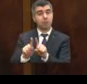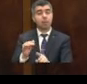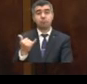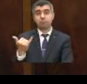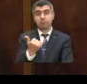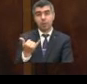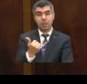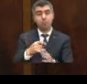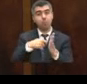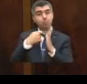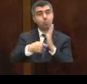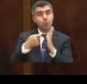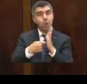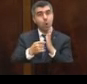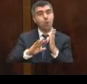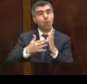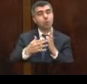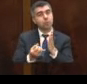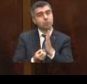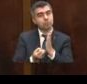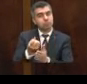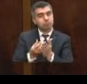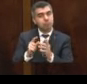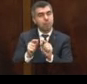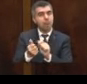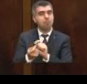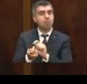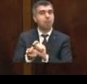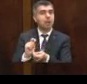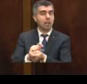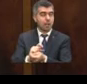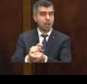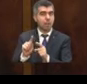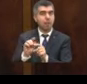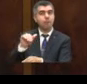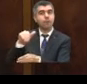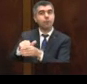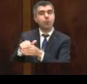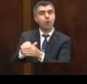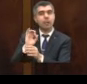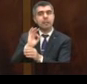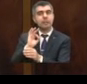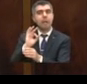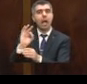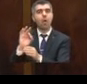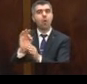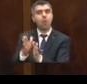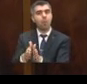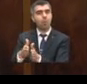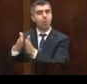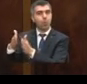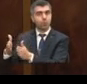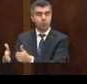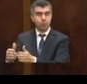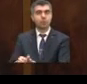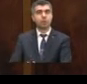لهذا المشروع. احنا كنا بصدد تقديم واحد التعديل بإحداث حساب خصوصي لهذا المسألة، ولكن نظرا لأن